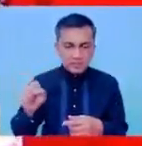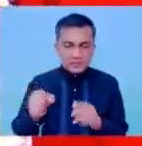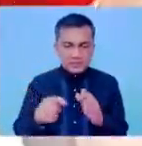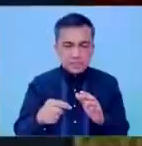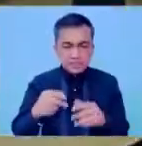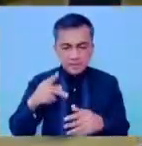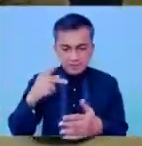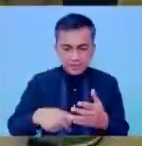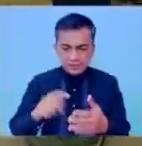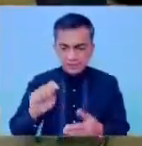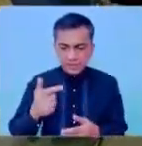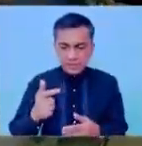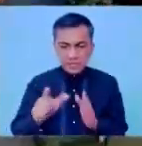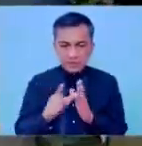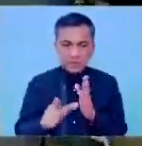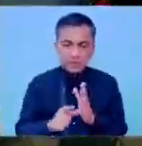Act.